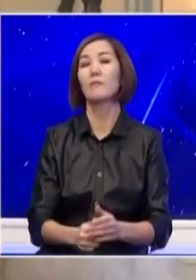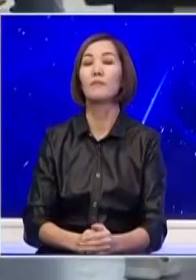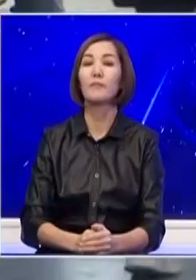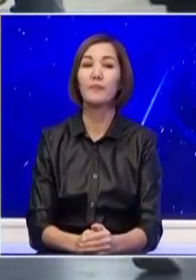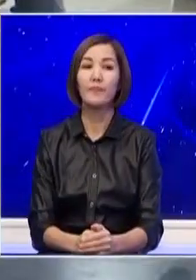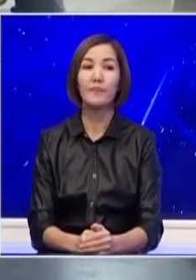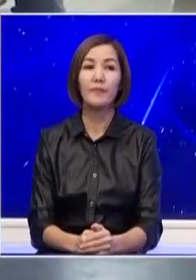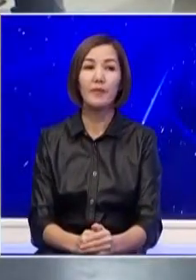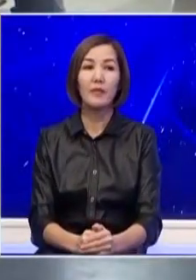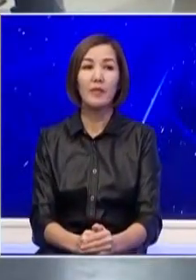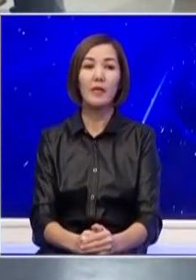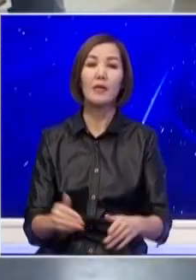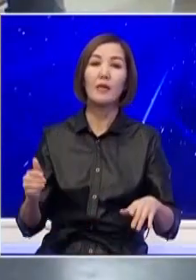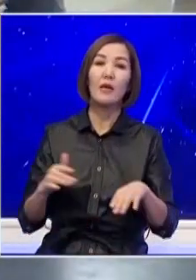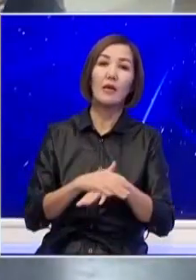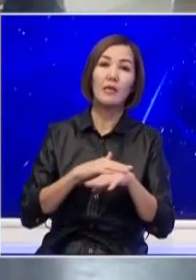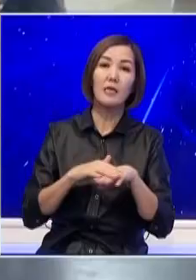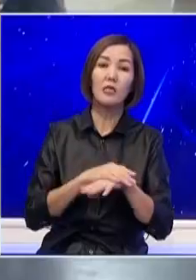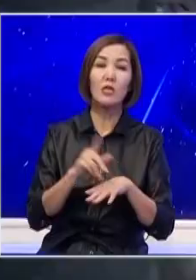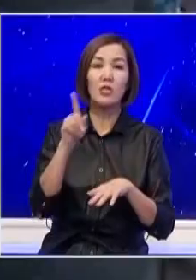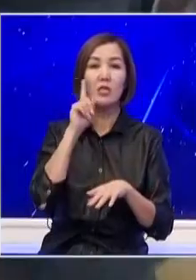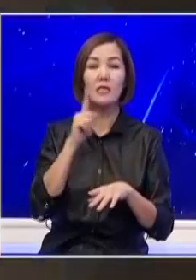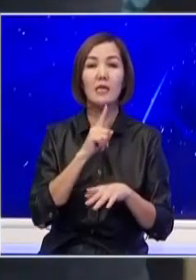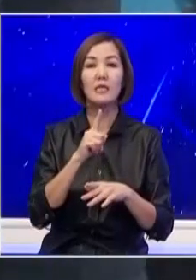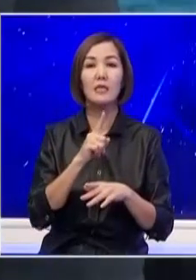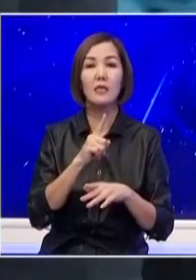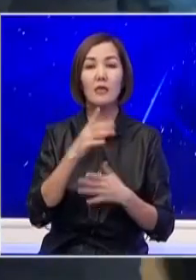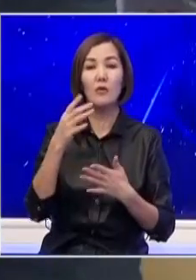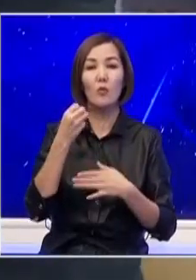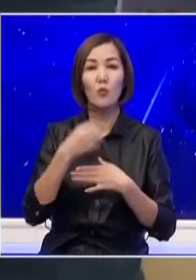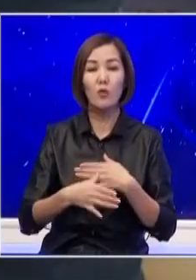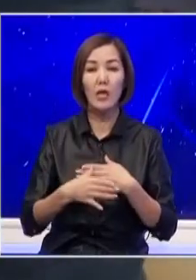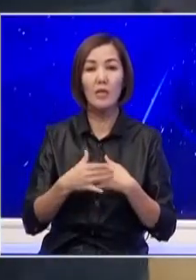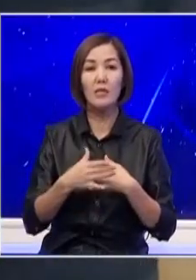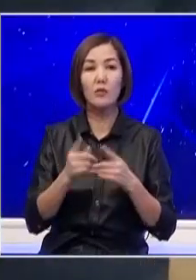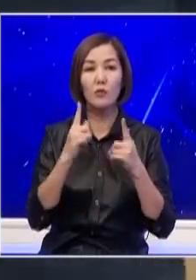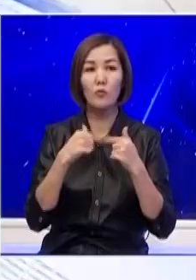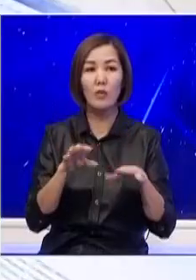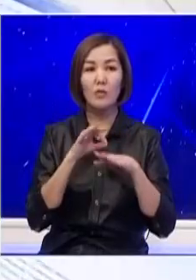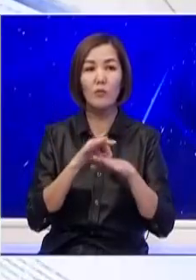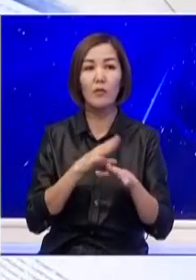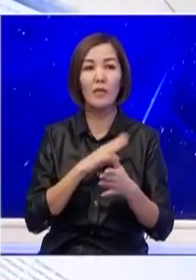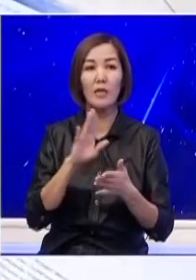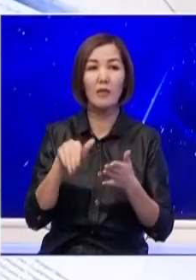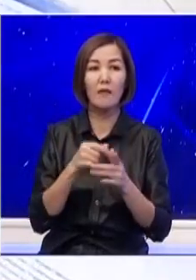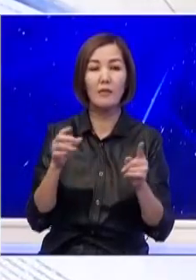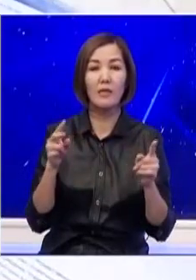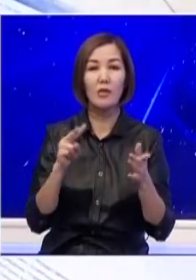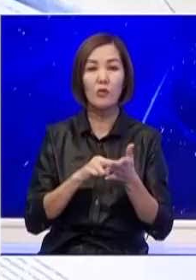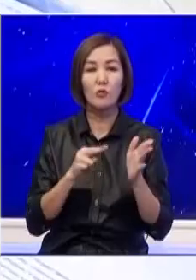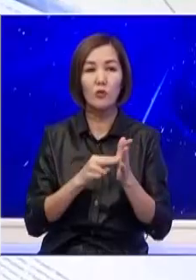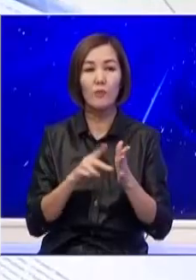көреміз. Игі шара Алматы облыстық жастар ресурстық орталығының ұйытқы болуымен ұйымдастырылды. Негізгі мақсат